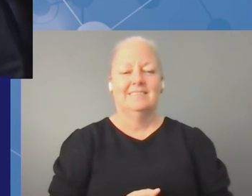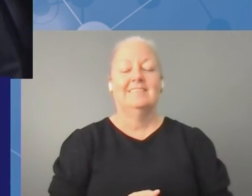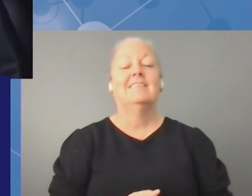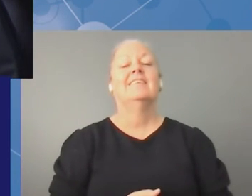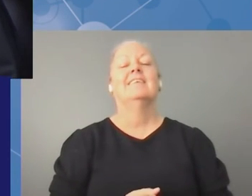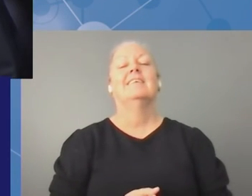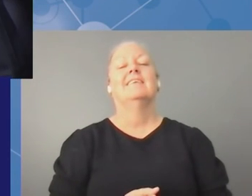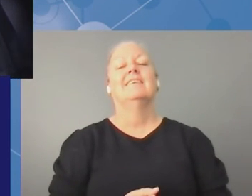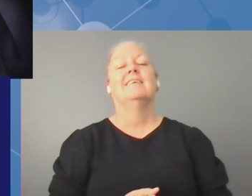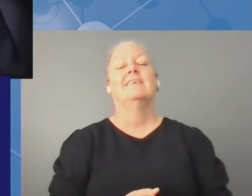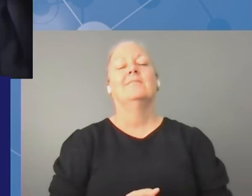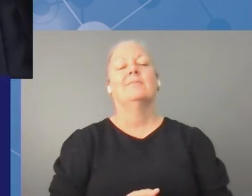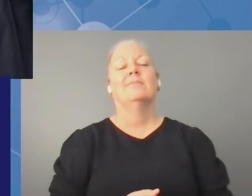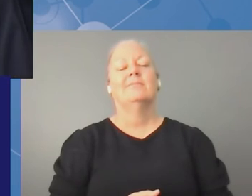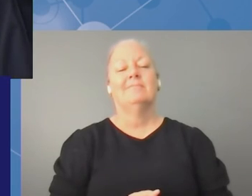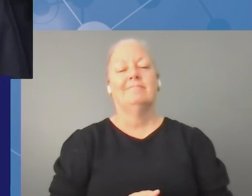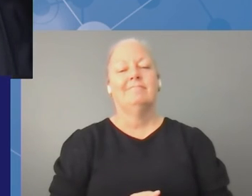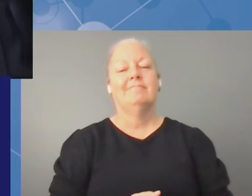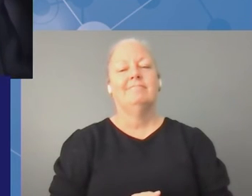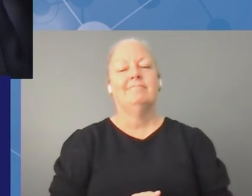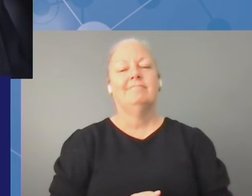И сейчас